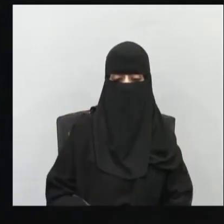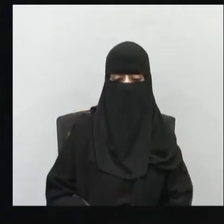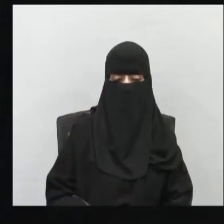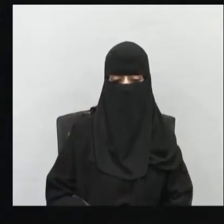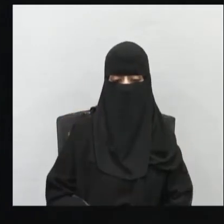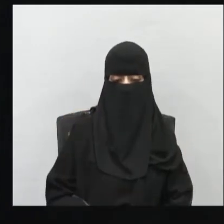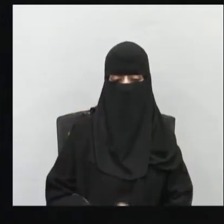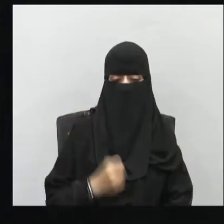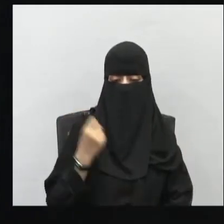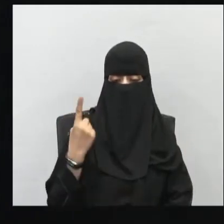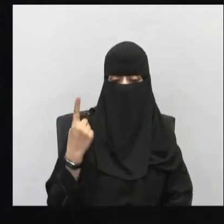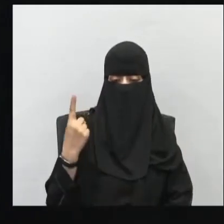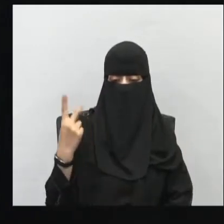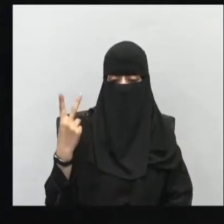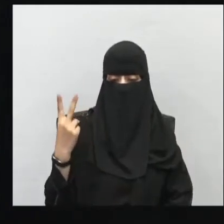جيدا،